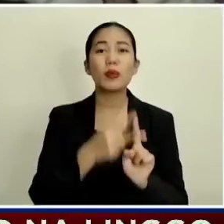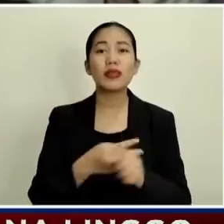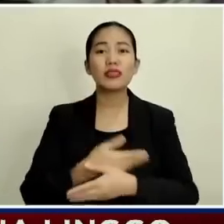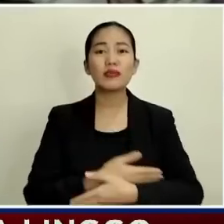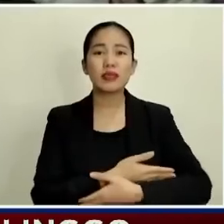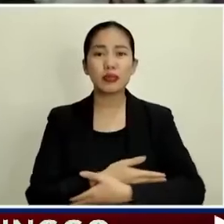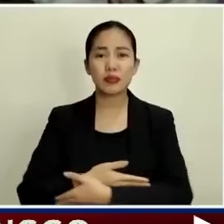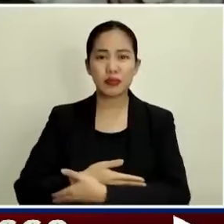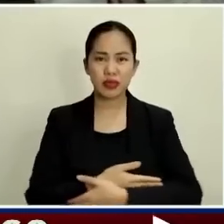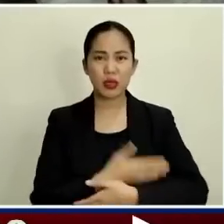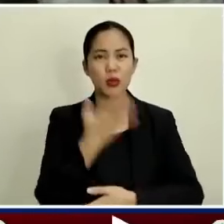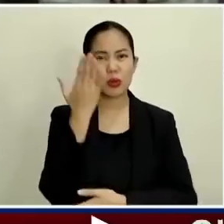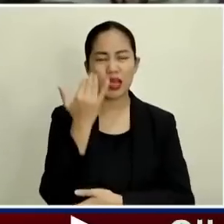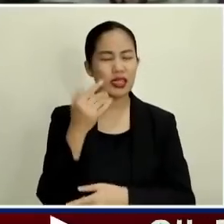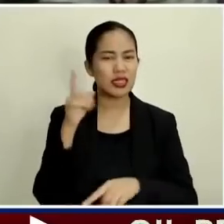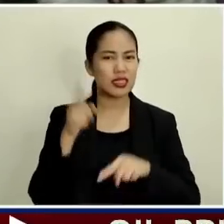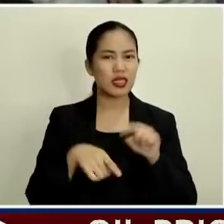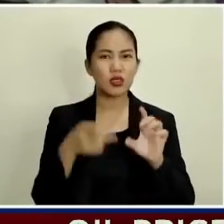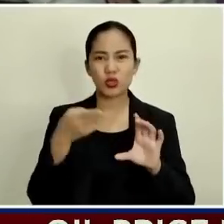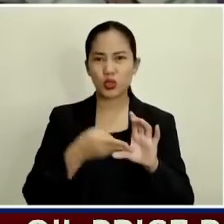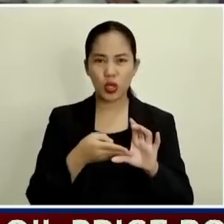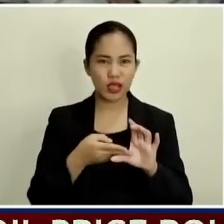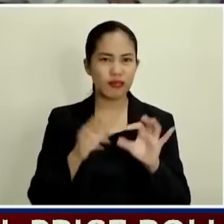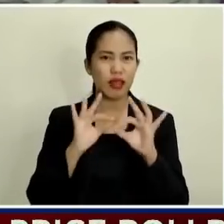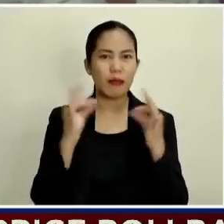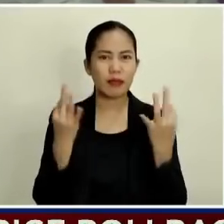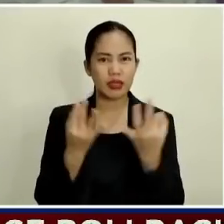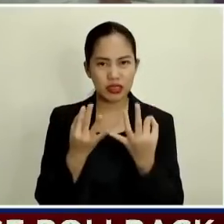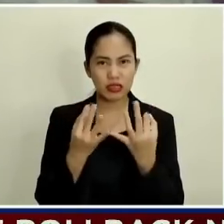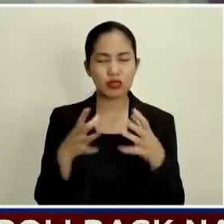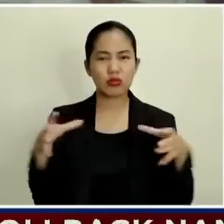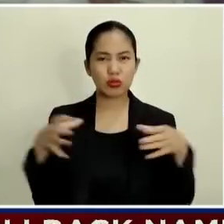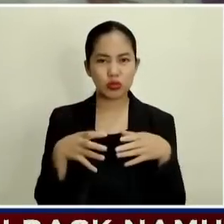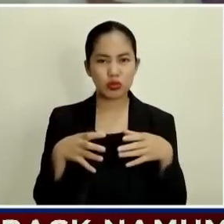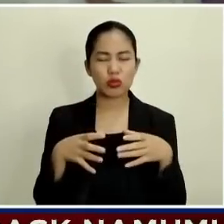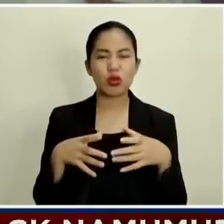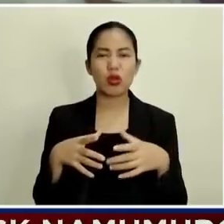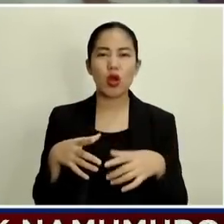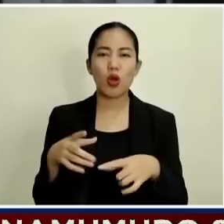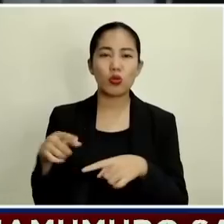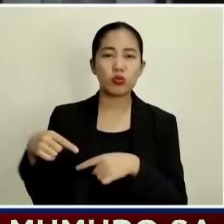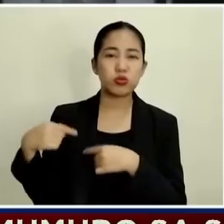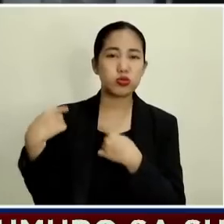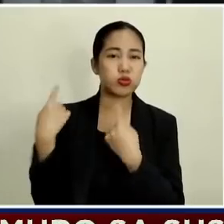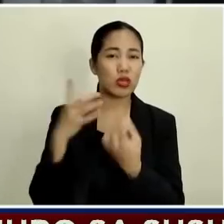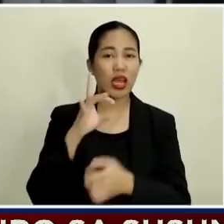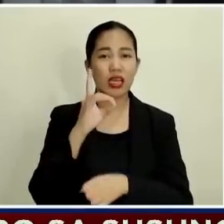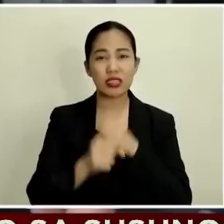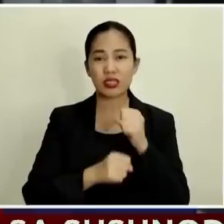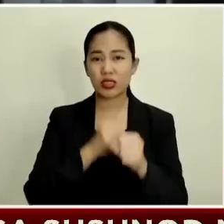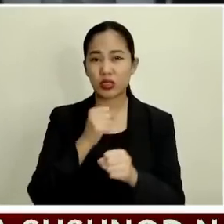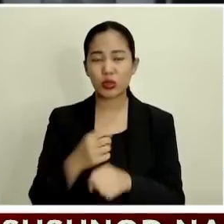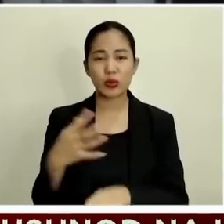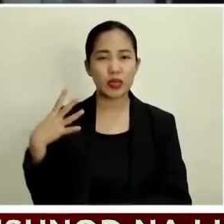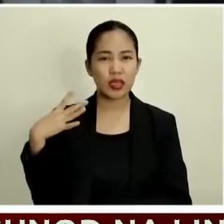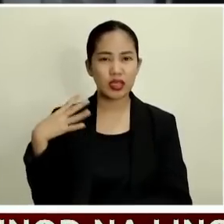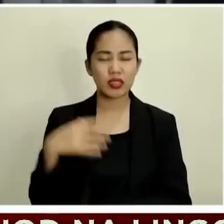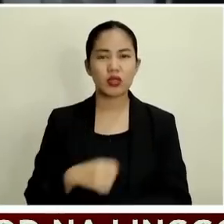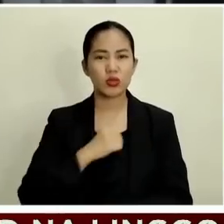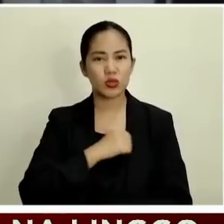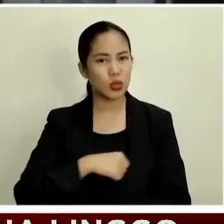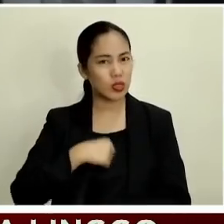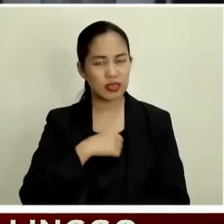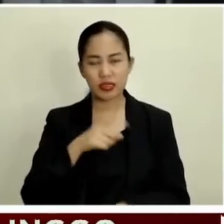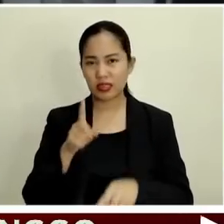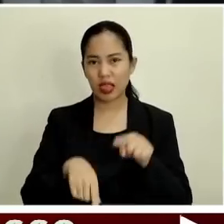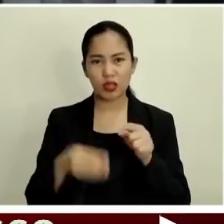sila makakadalo sa pagtitipon ng pamilya na inintay nila ng 8 taon. Pasensya na po kasi hindi kami makakauwi, lalo na po